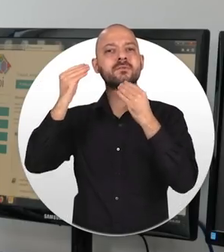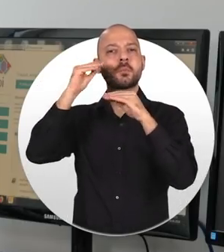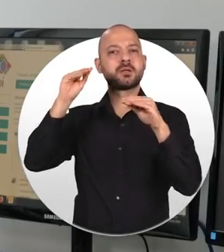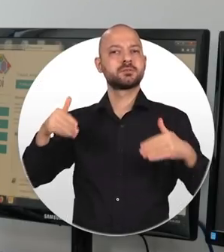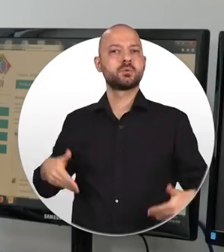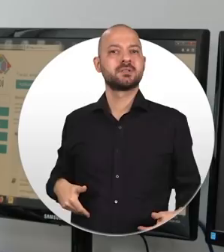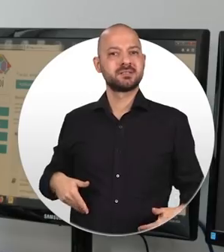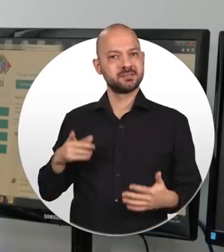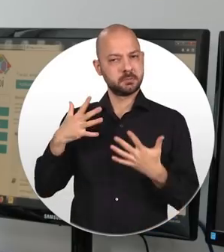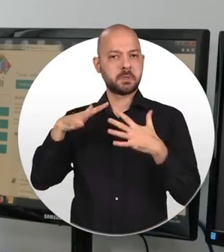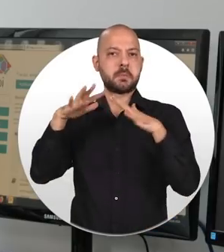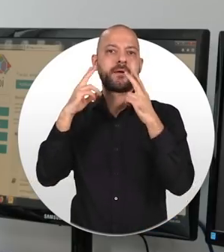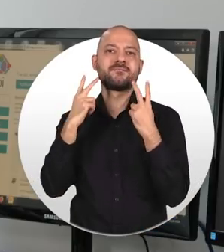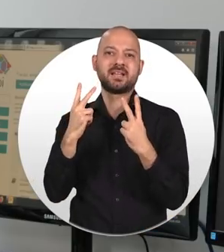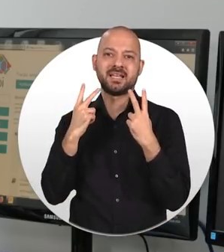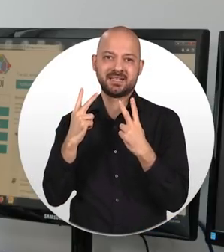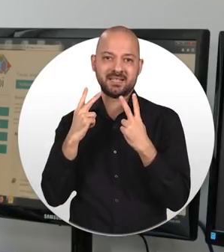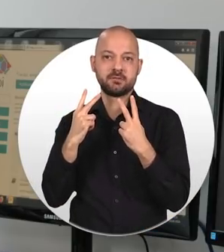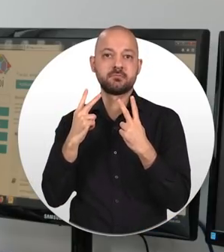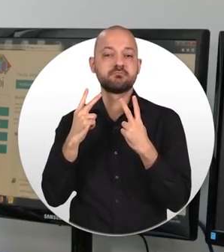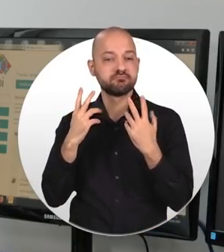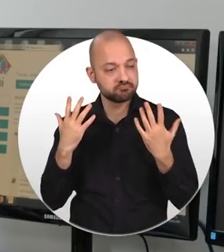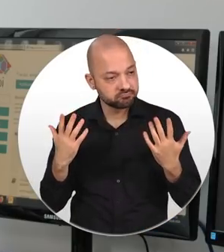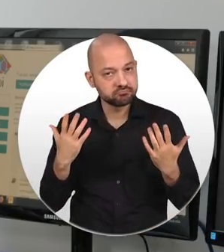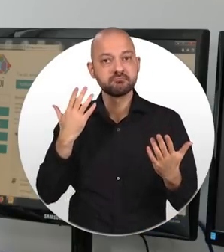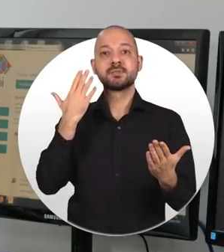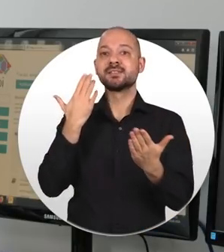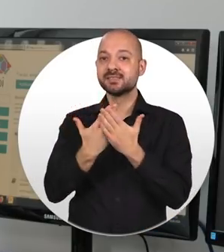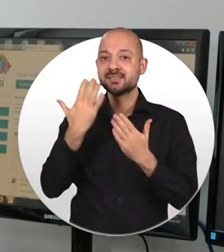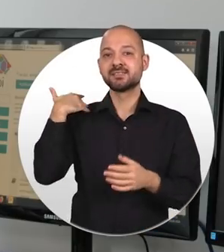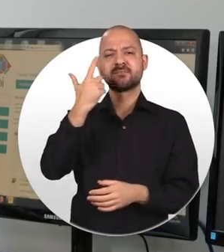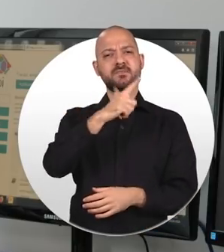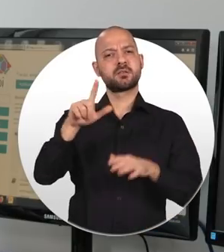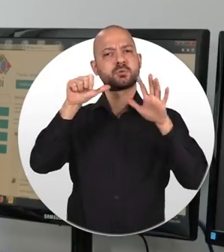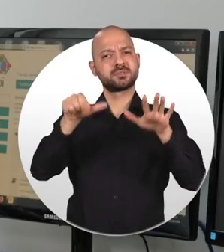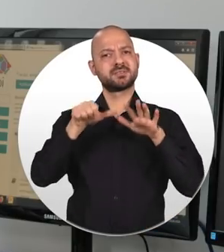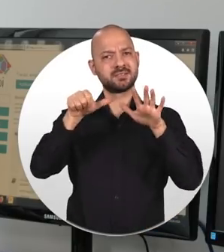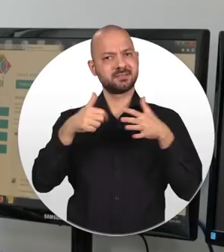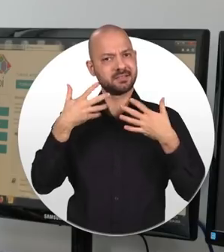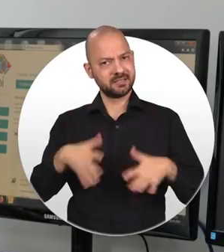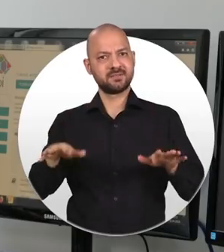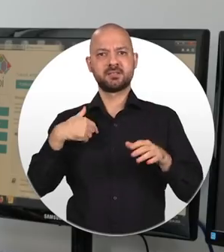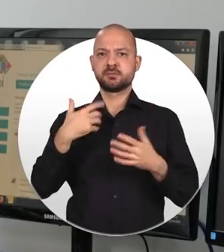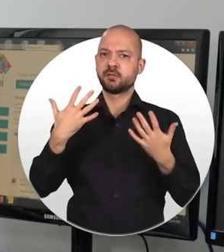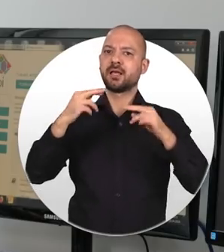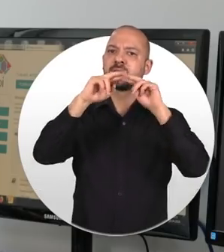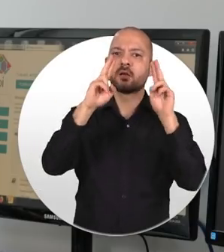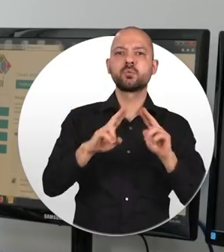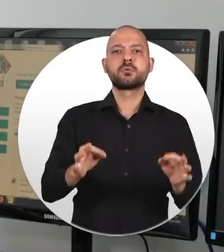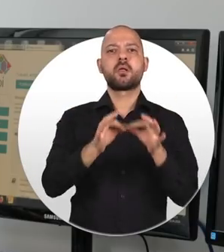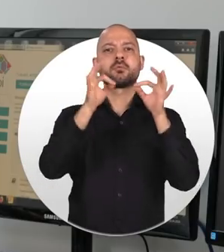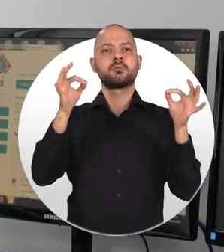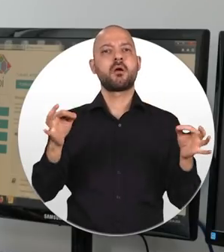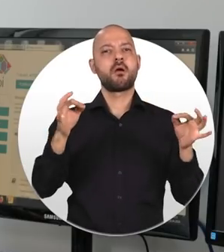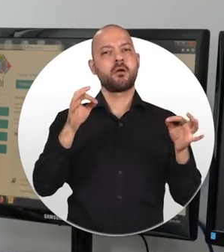vom Service d'Information Juridique immer mehr eine große Bedeutung gekriegt. Dafür haben wir 2016 das Projekt Mode